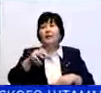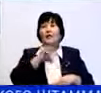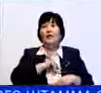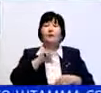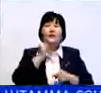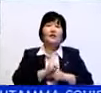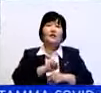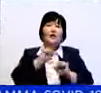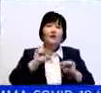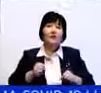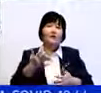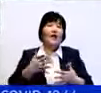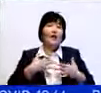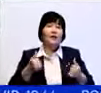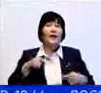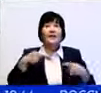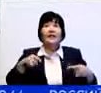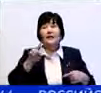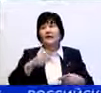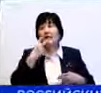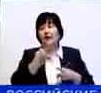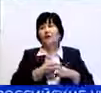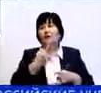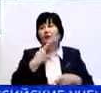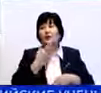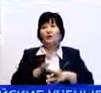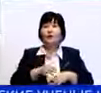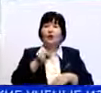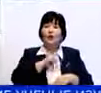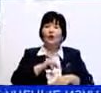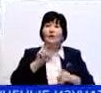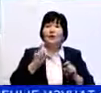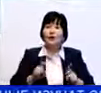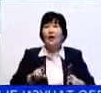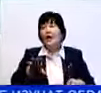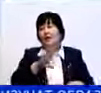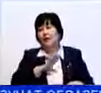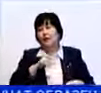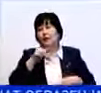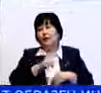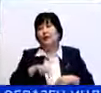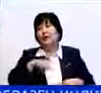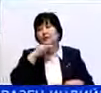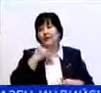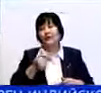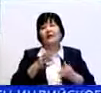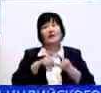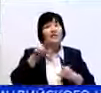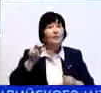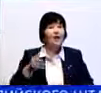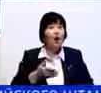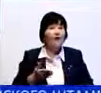все возможное для их выздоровления. Некоторые из них, несмотря на сложность работы, держат уразу. Они были очень тронуты вниманием земляков.